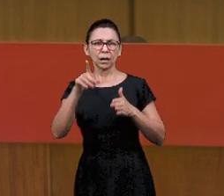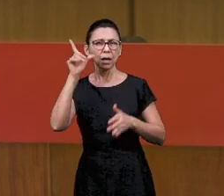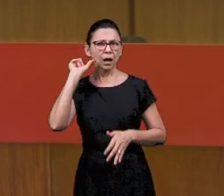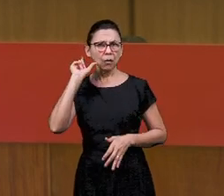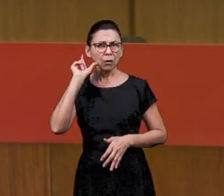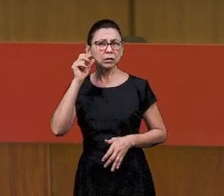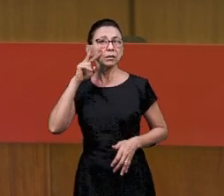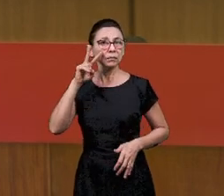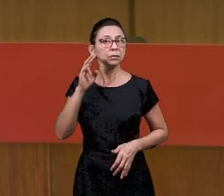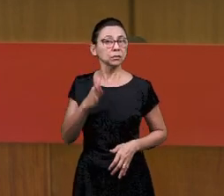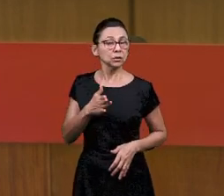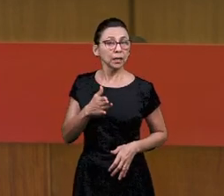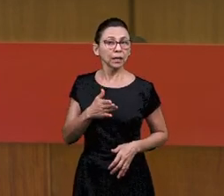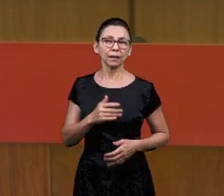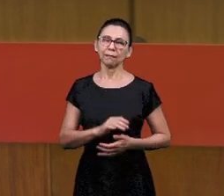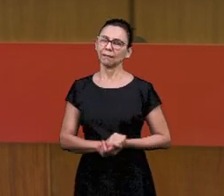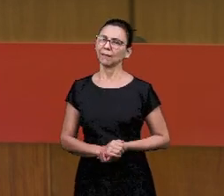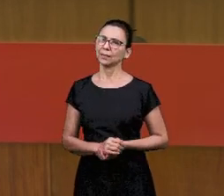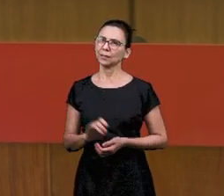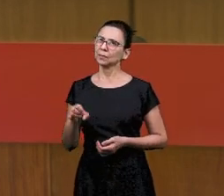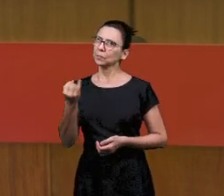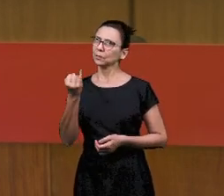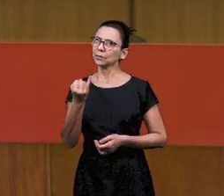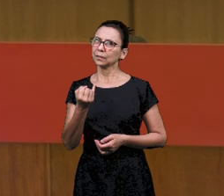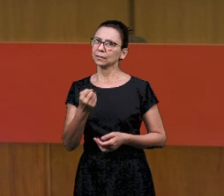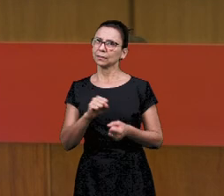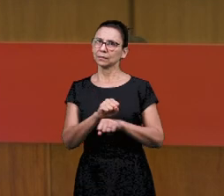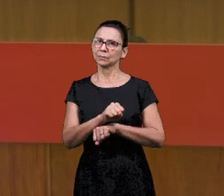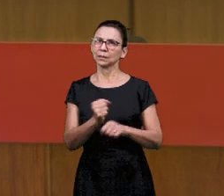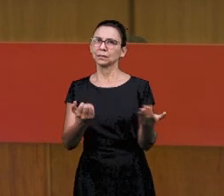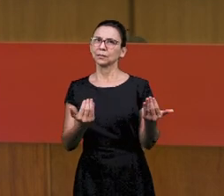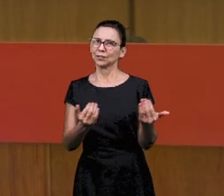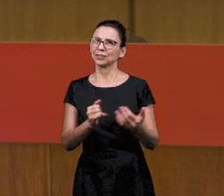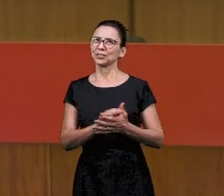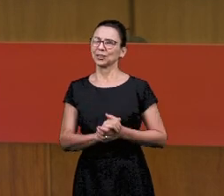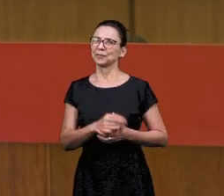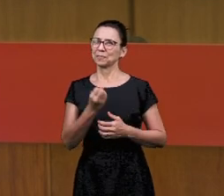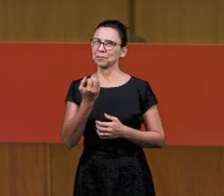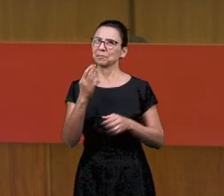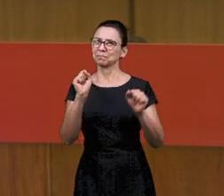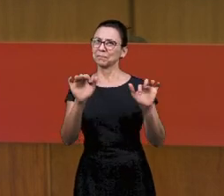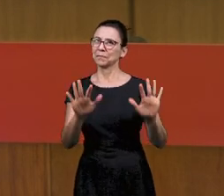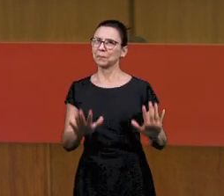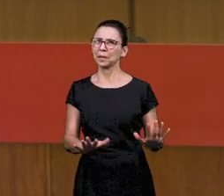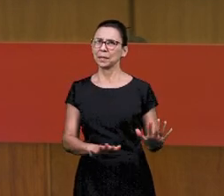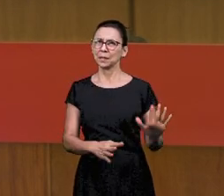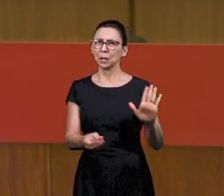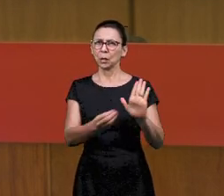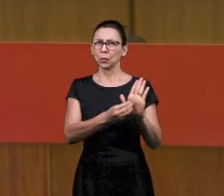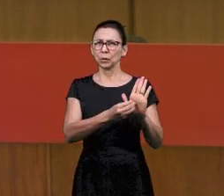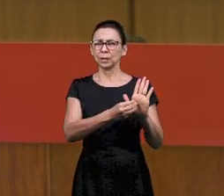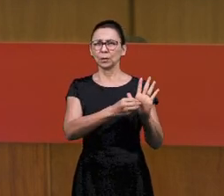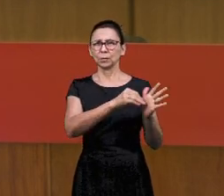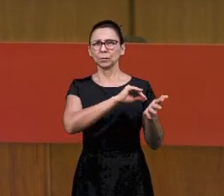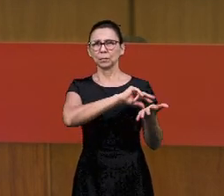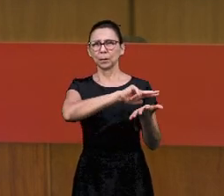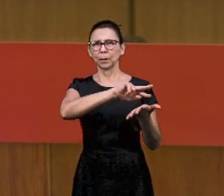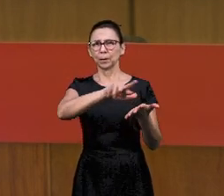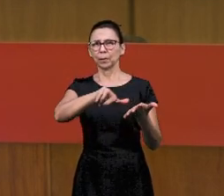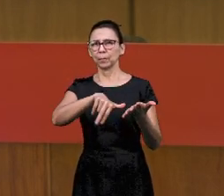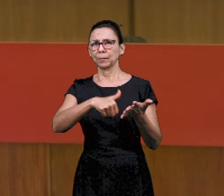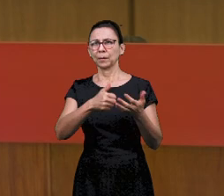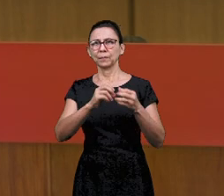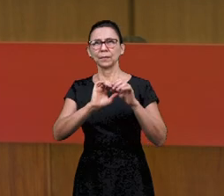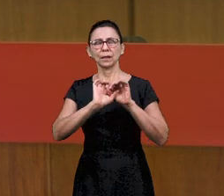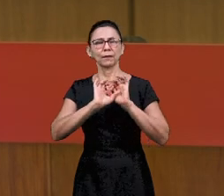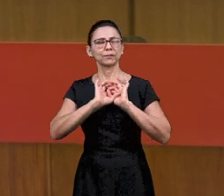vous avez déjà vu le canal YouTube, vous allez regarder le canal de jeunes, ce sera aussi une grande bénédiction. C'est une richesse de contenu merveilleux et